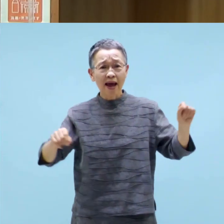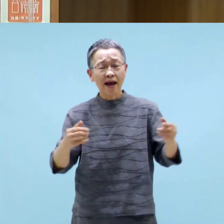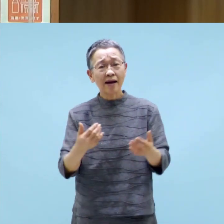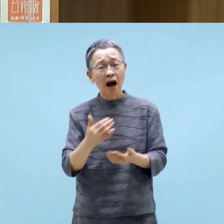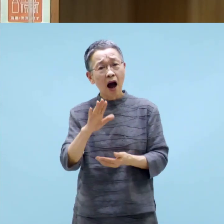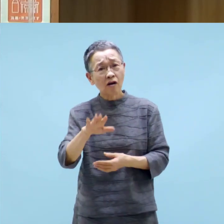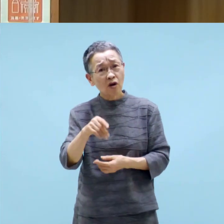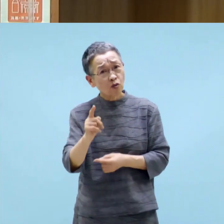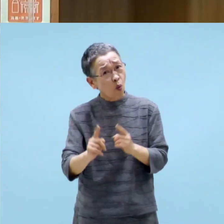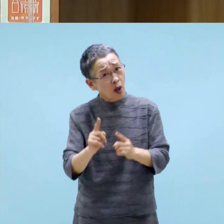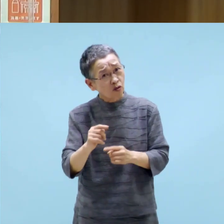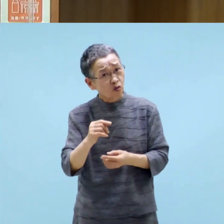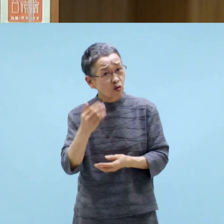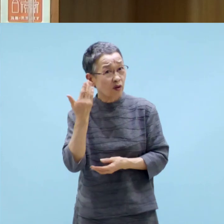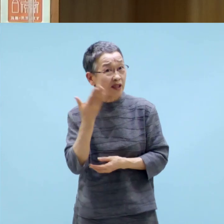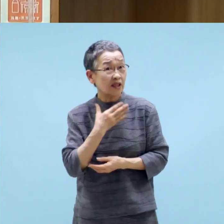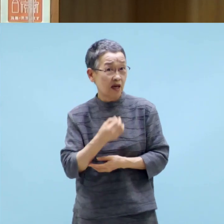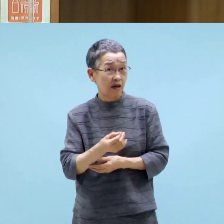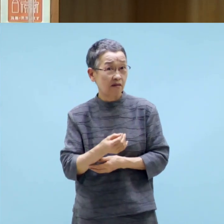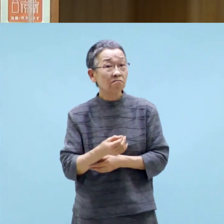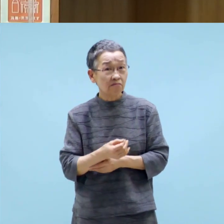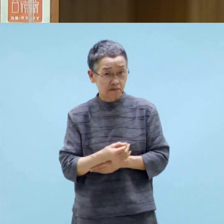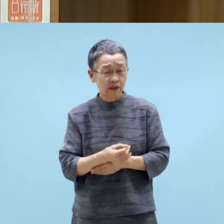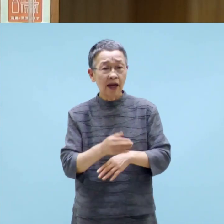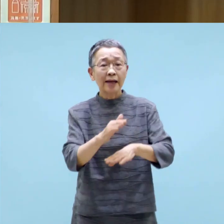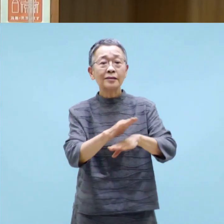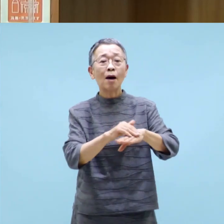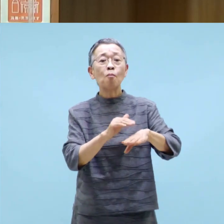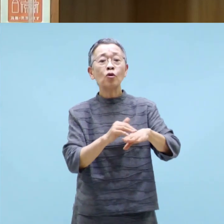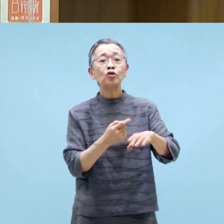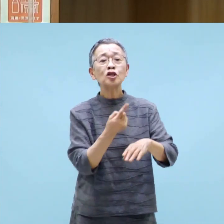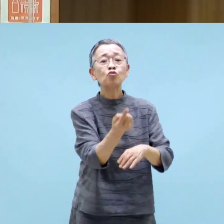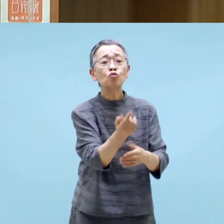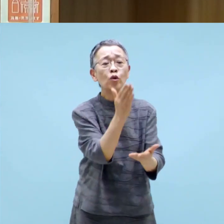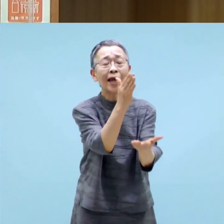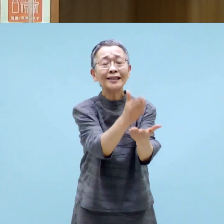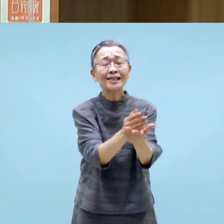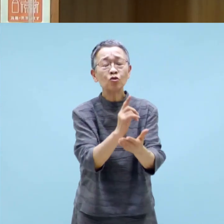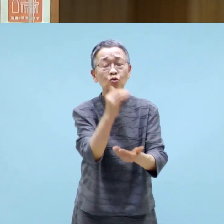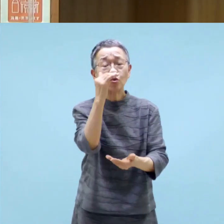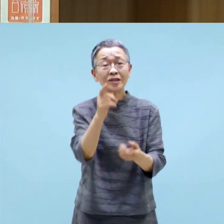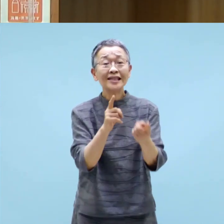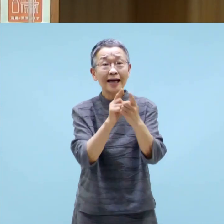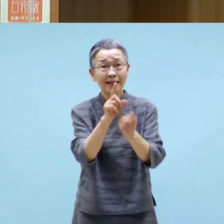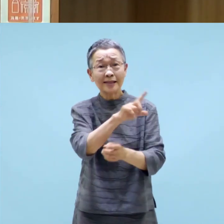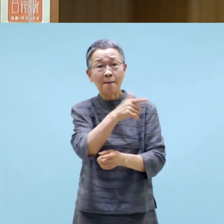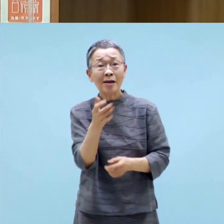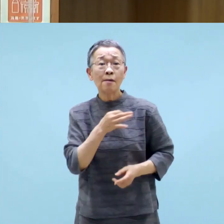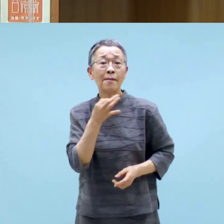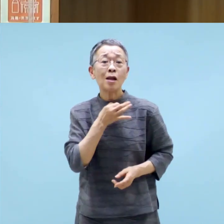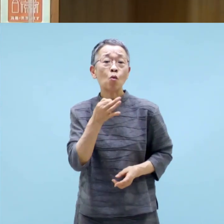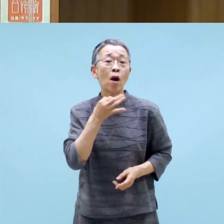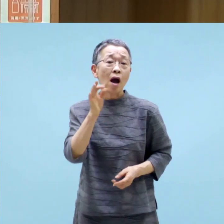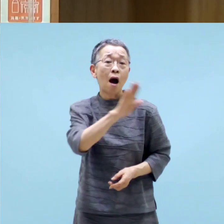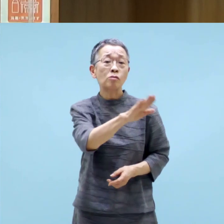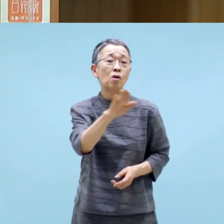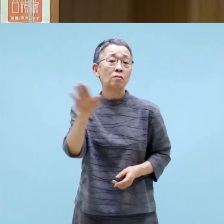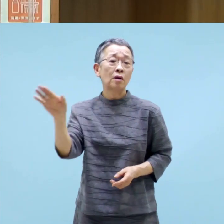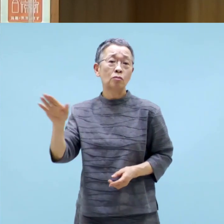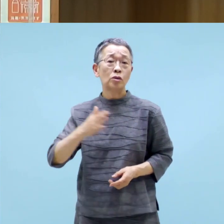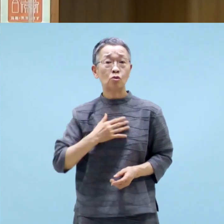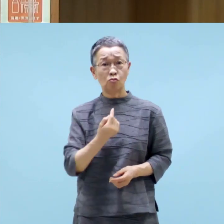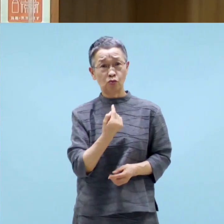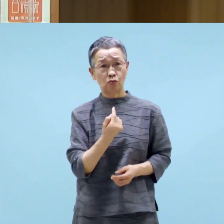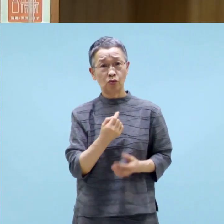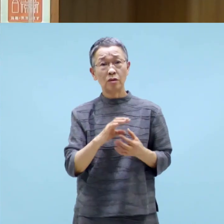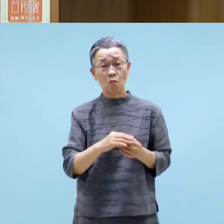いします。 まあ、その札幌を停止していることに関してさまざまな声が寄せられていることは承知をしています。また団体の